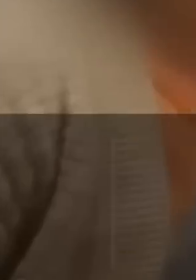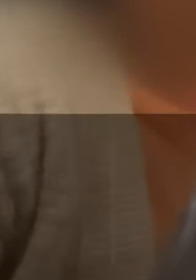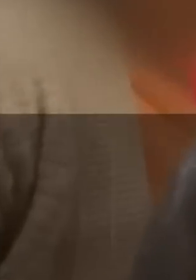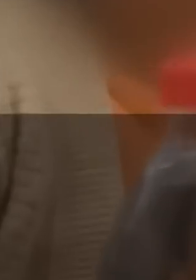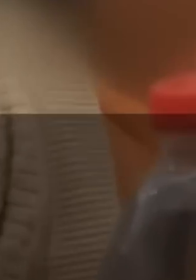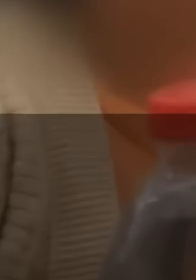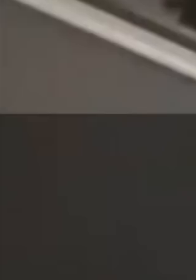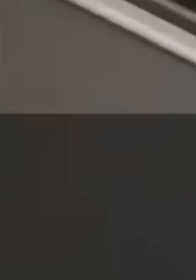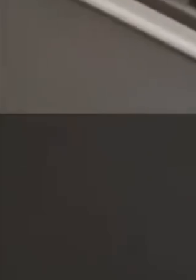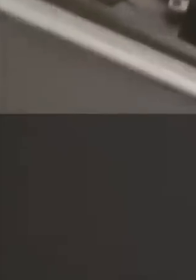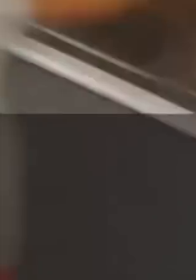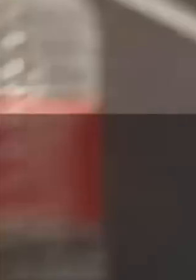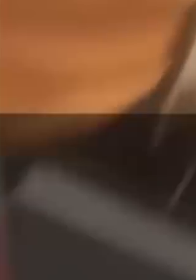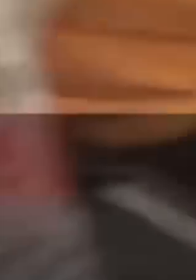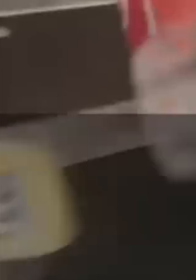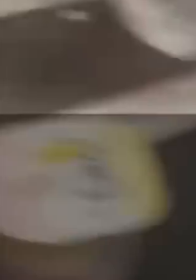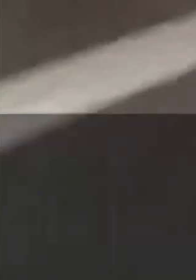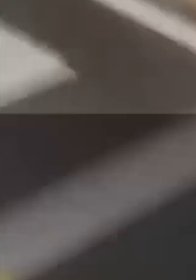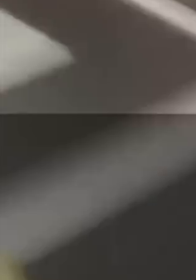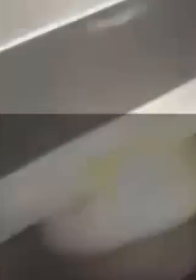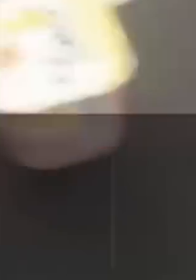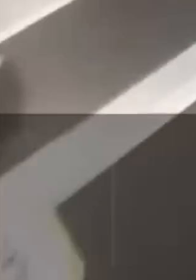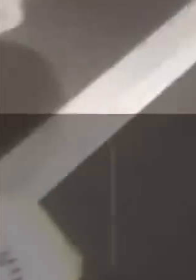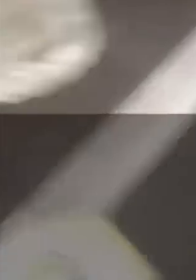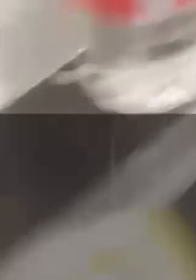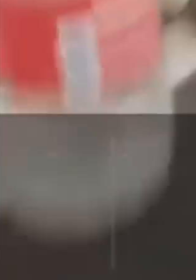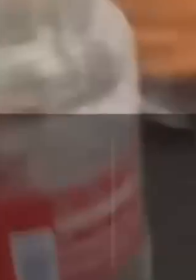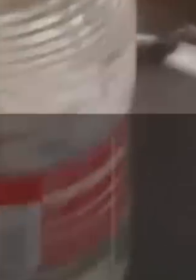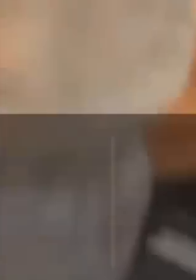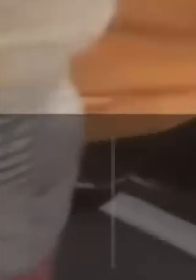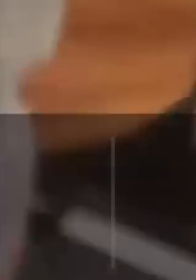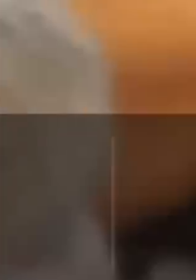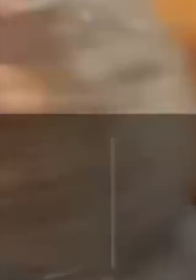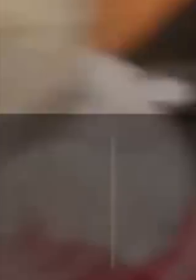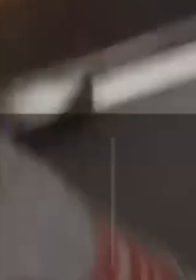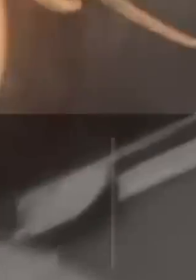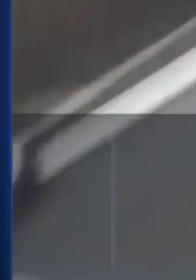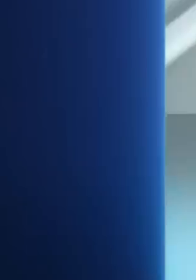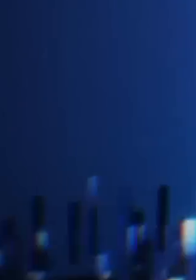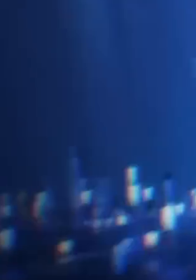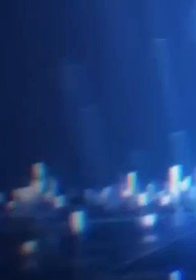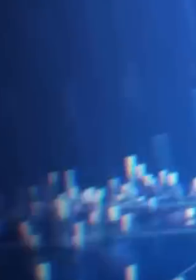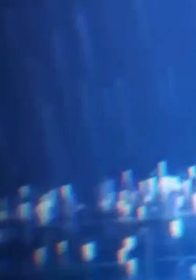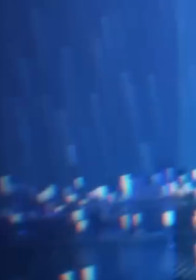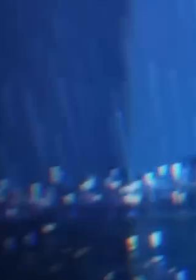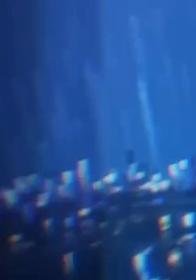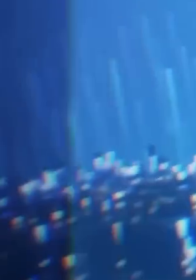הוזלה במחירי השתייה. המחירים לשתייה מתוקה כבר ירדו? שמעתי גם אני, אבל לא בטוחה